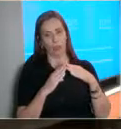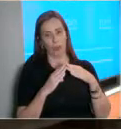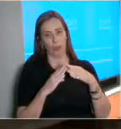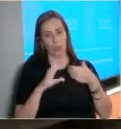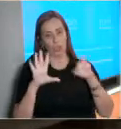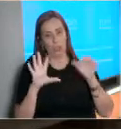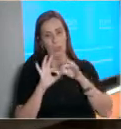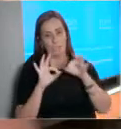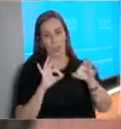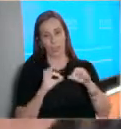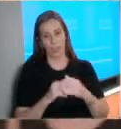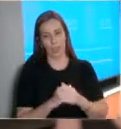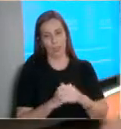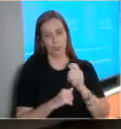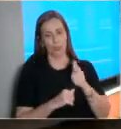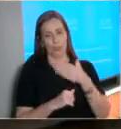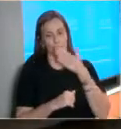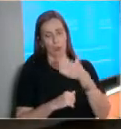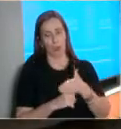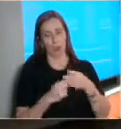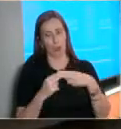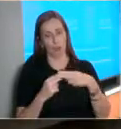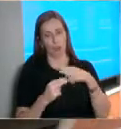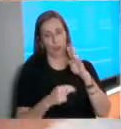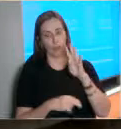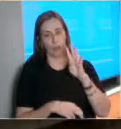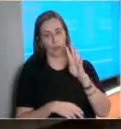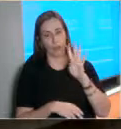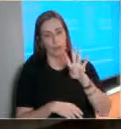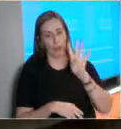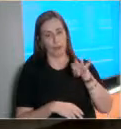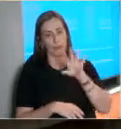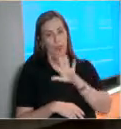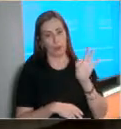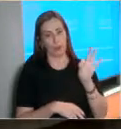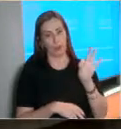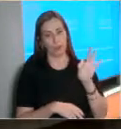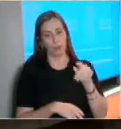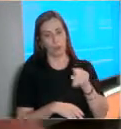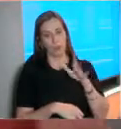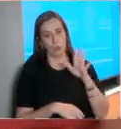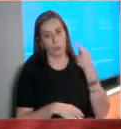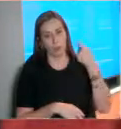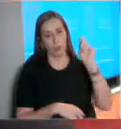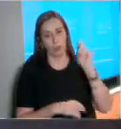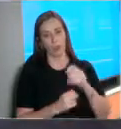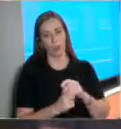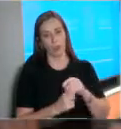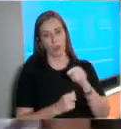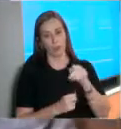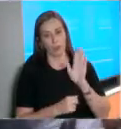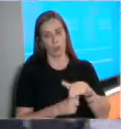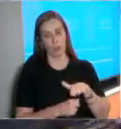60 מטר, משהו כזה, משלם בירושלים איזה כמו 4.5, שזה מאוד יקר. גם